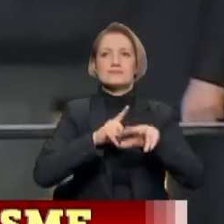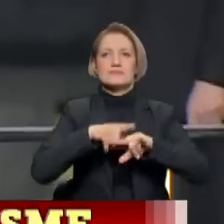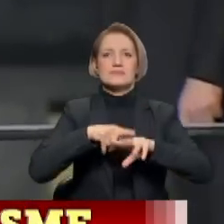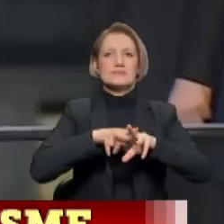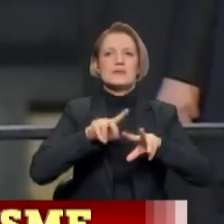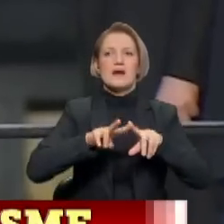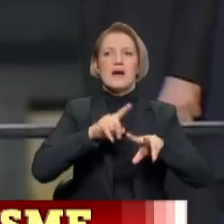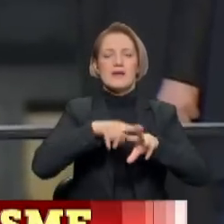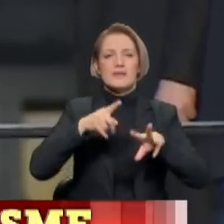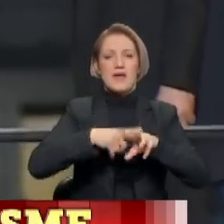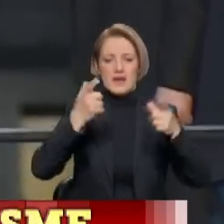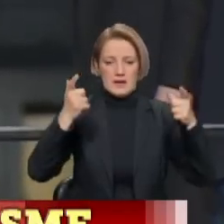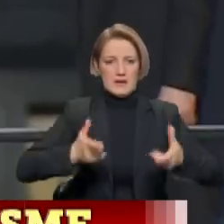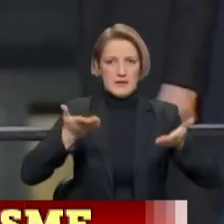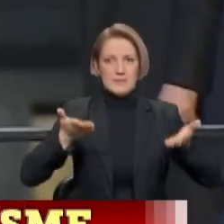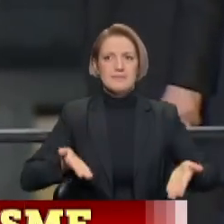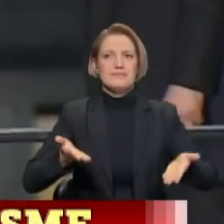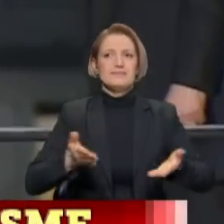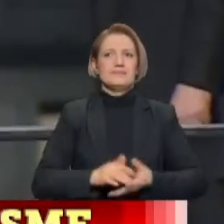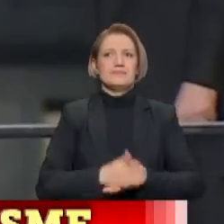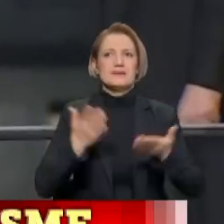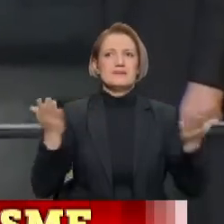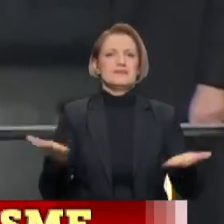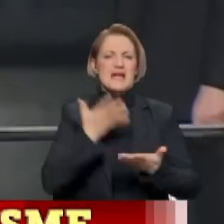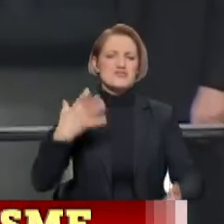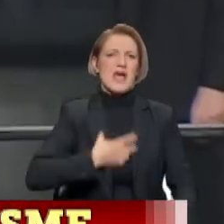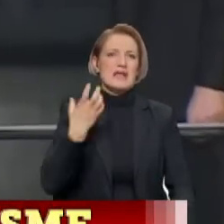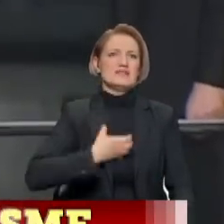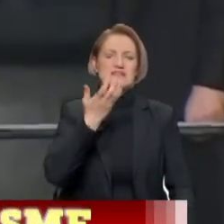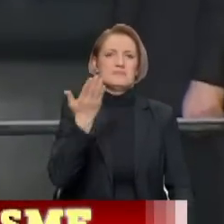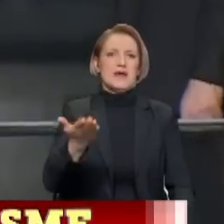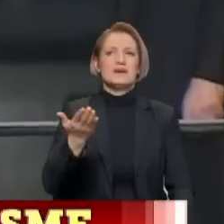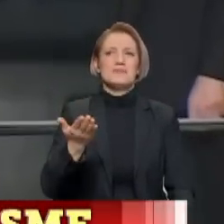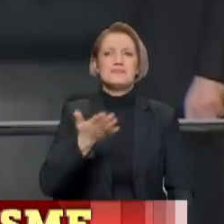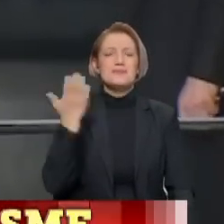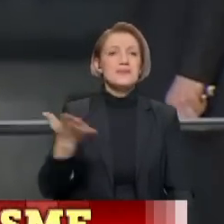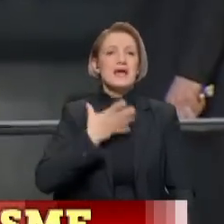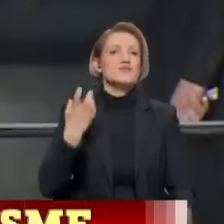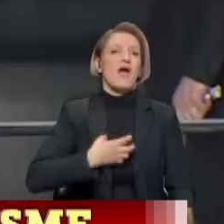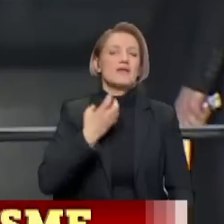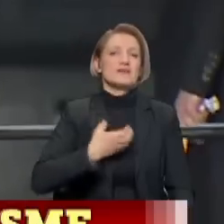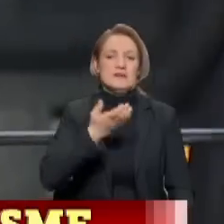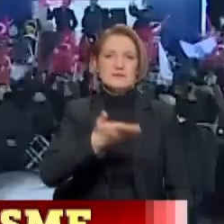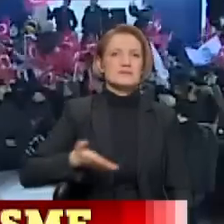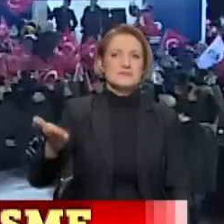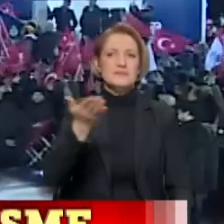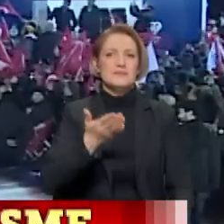Hey gidi Saraçhane. Ne çektiniz be? Ne çektiniz?